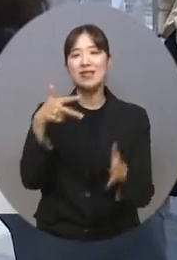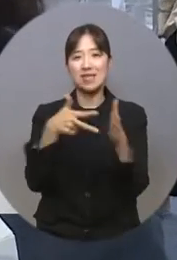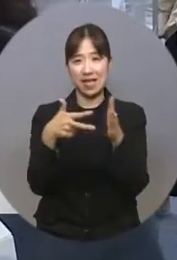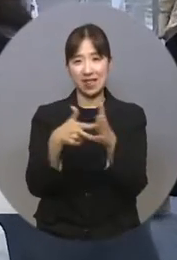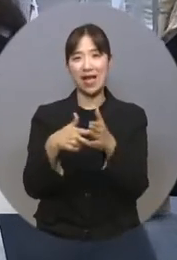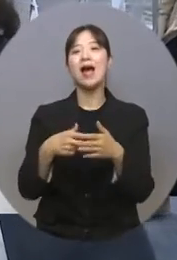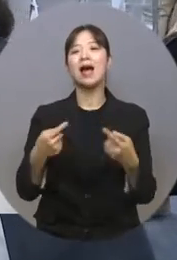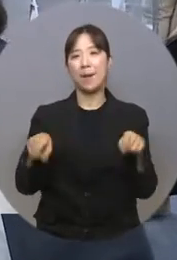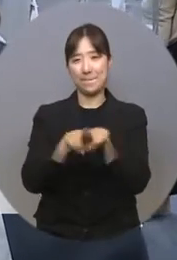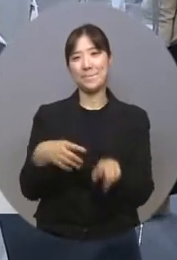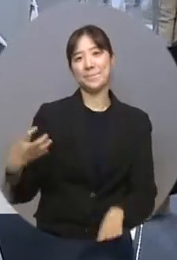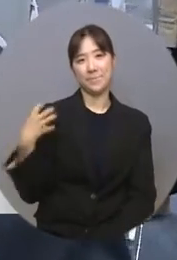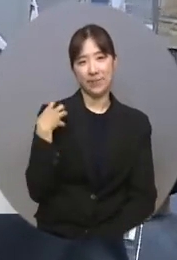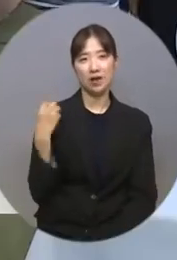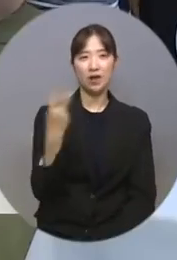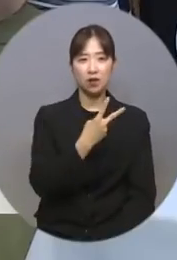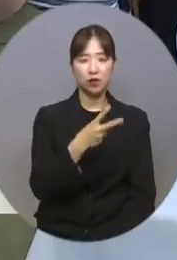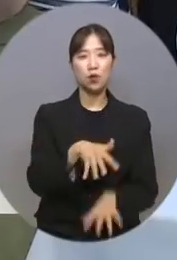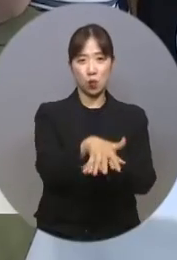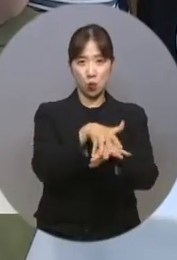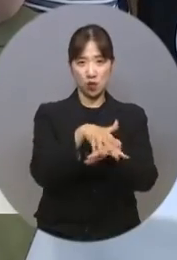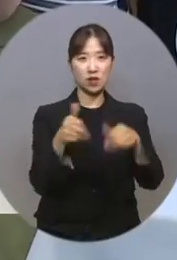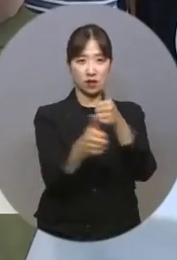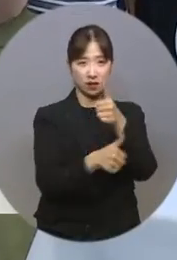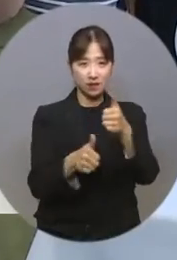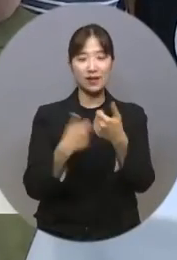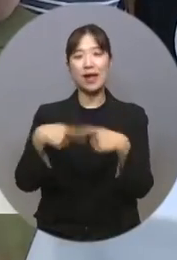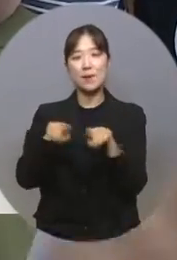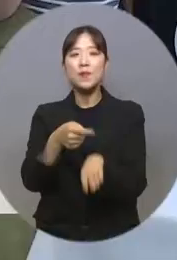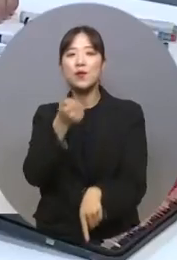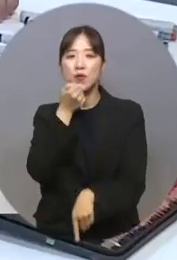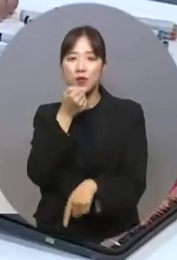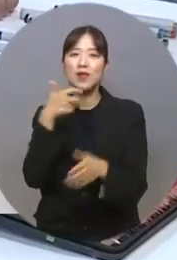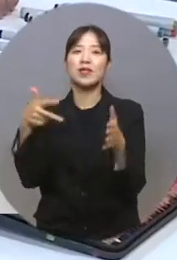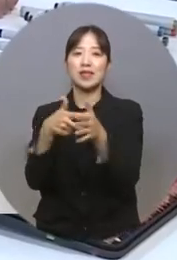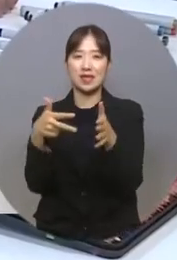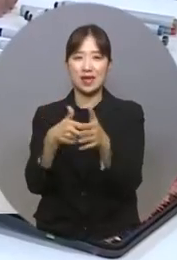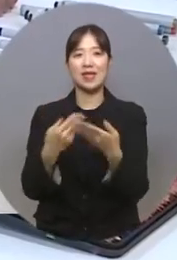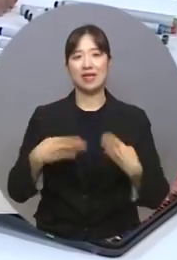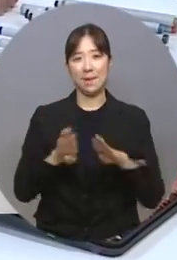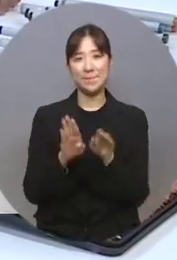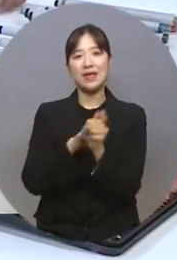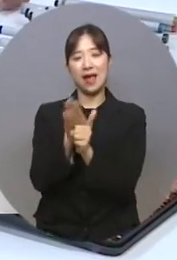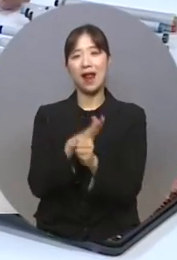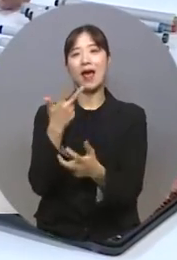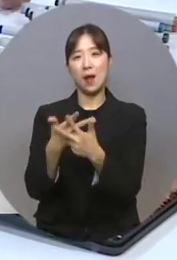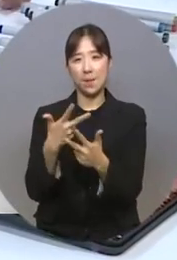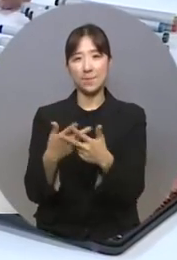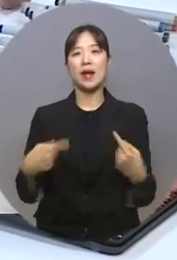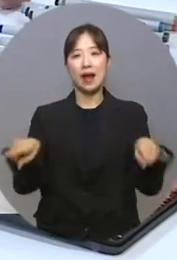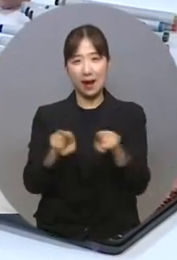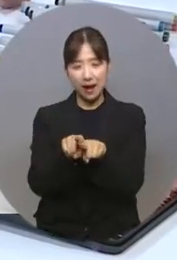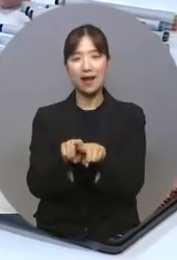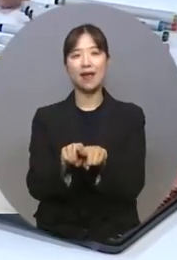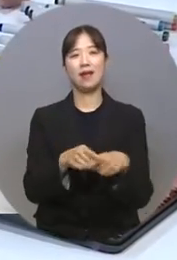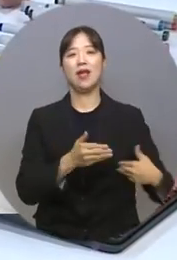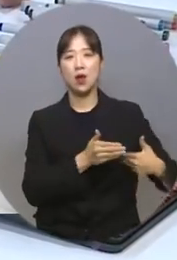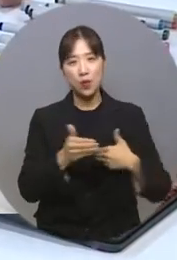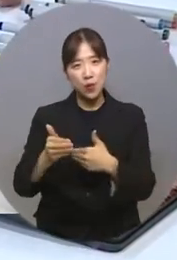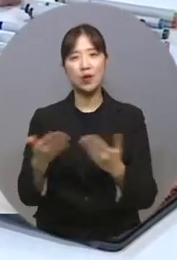주최하고 오티즘 엑스포 조직위원회와 함께 웃는 재단, 한국 자폐인 사랑협회가 공동